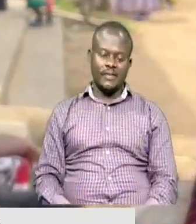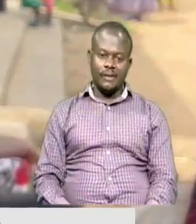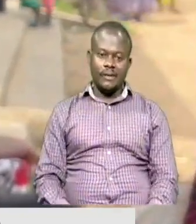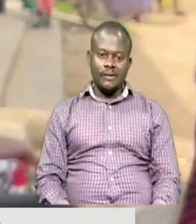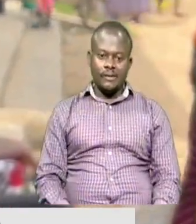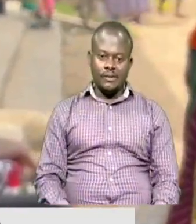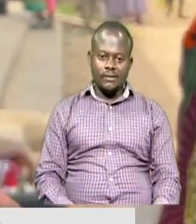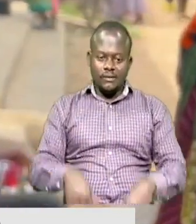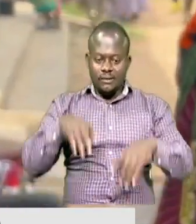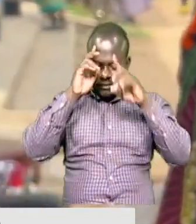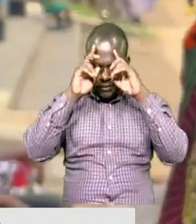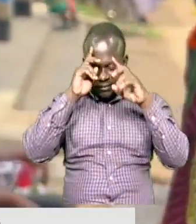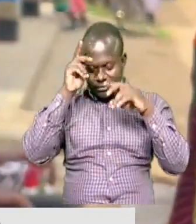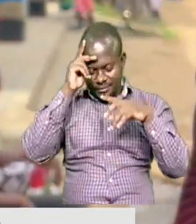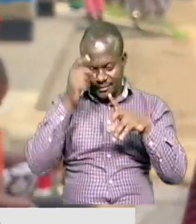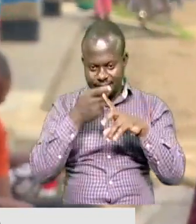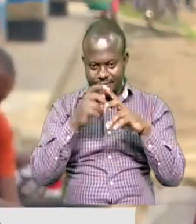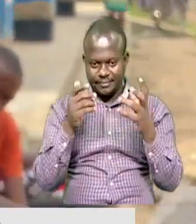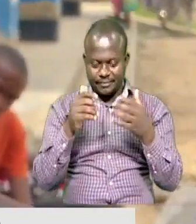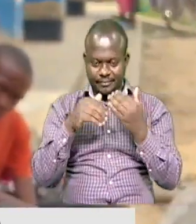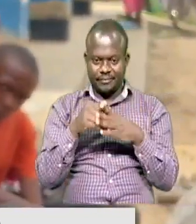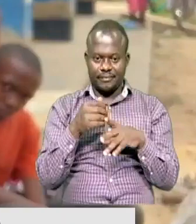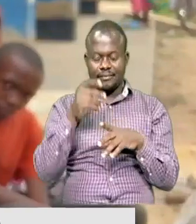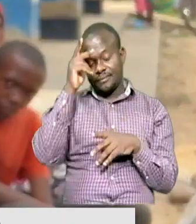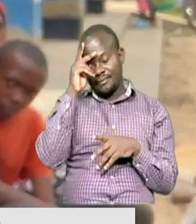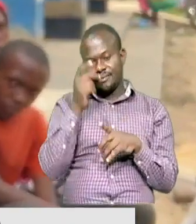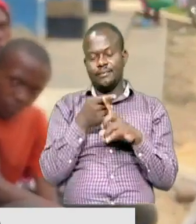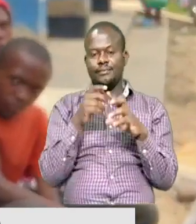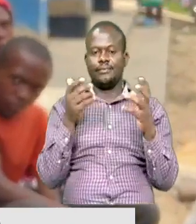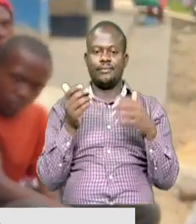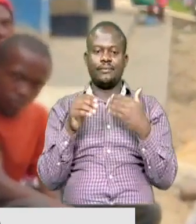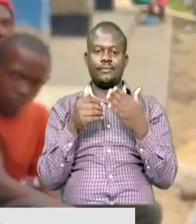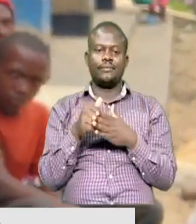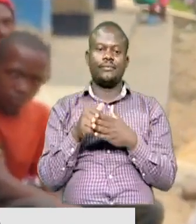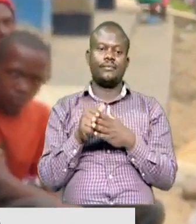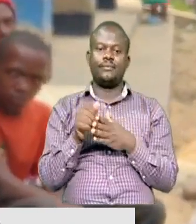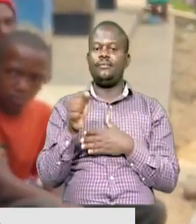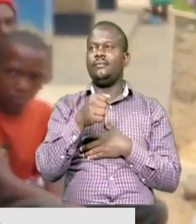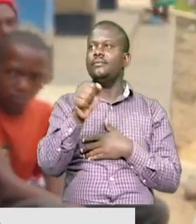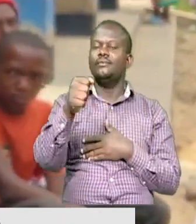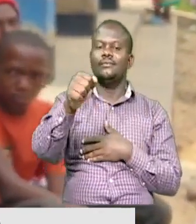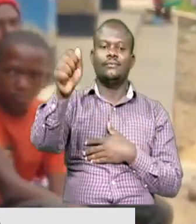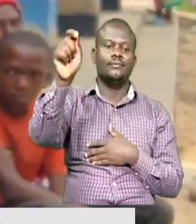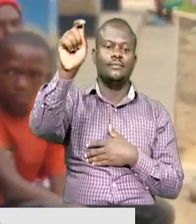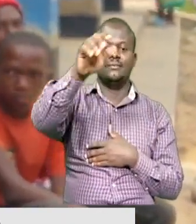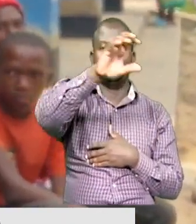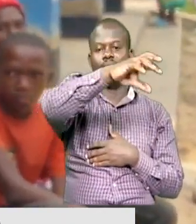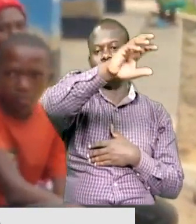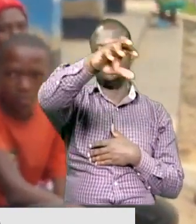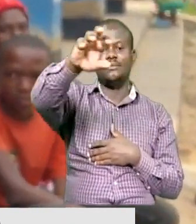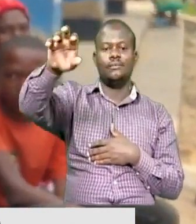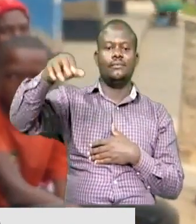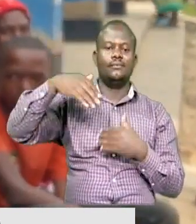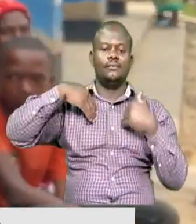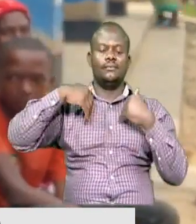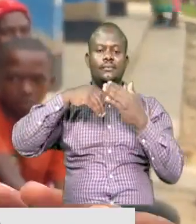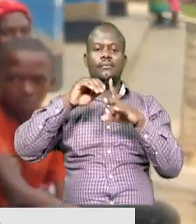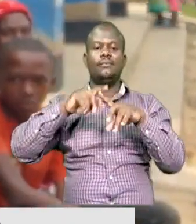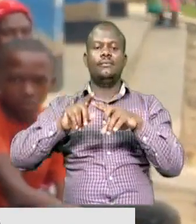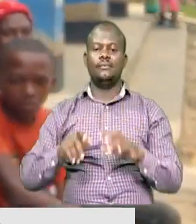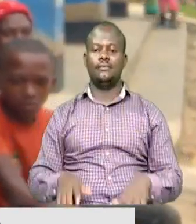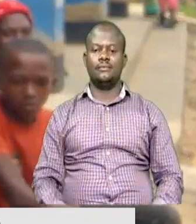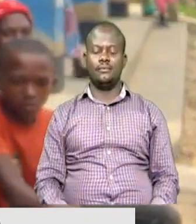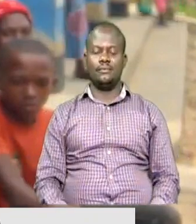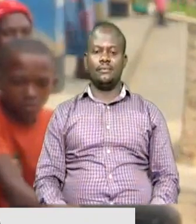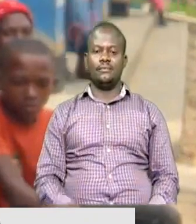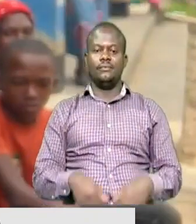guhanga udushya ubumenyi wabukuye he ubumenyi nahaye nabukuye no gutembera tukareba ko ubuzima bwo hanze buhagaze